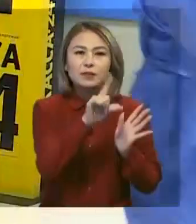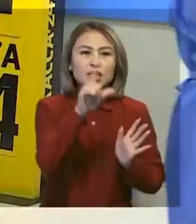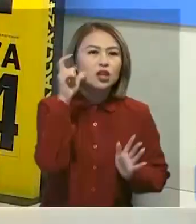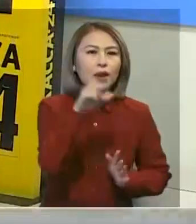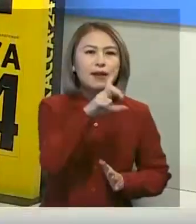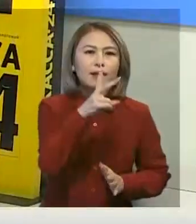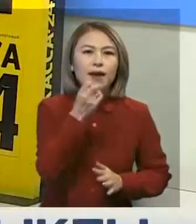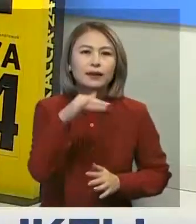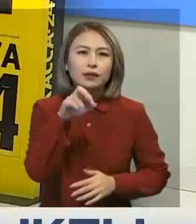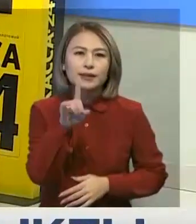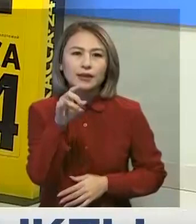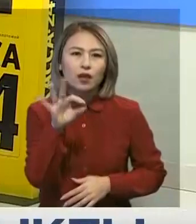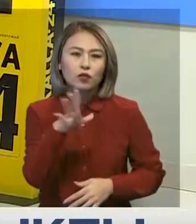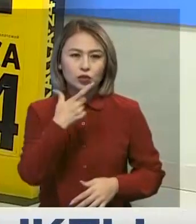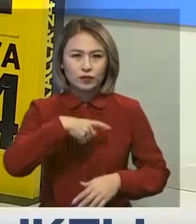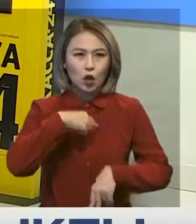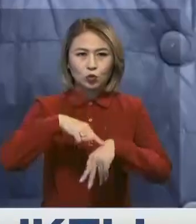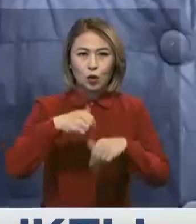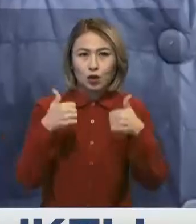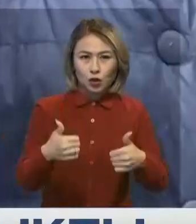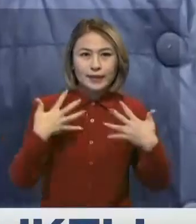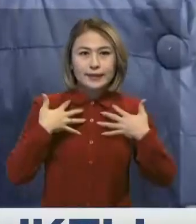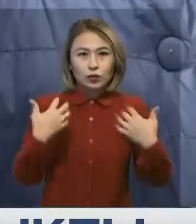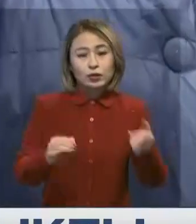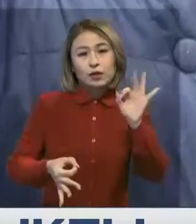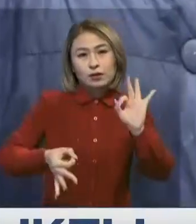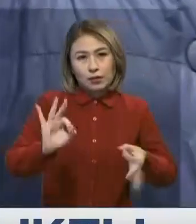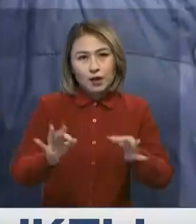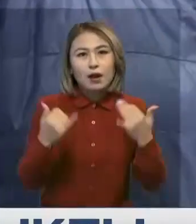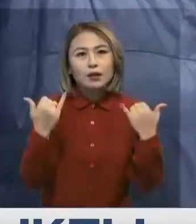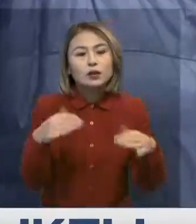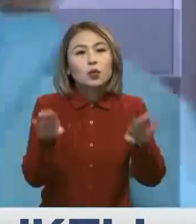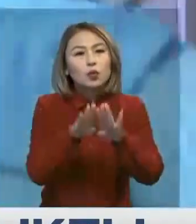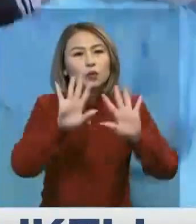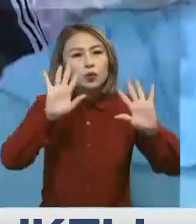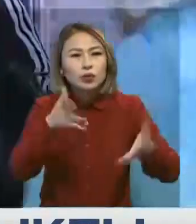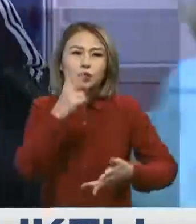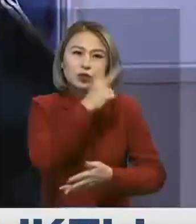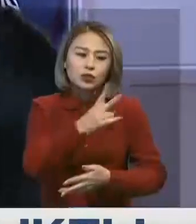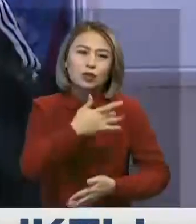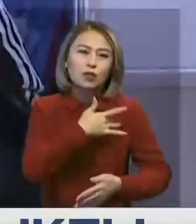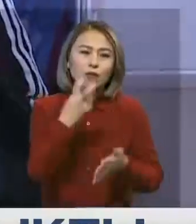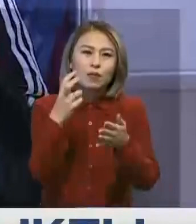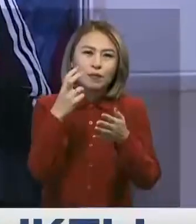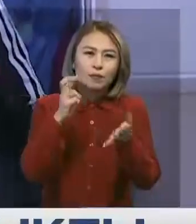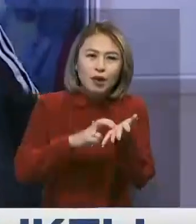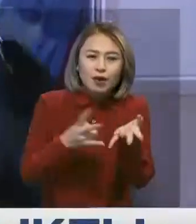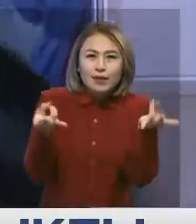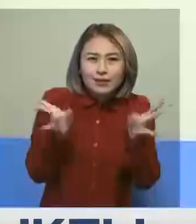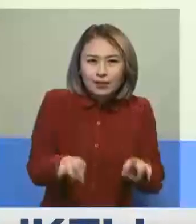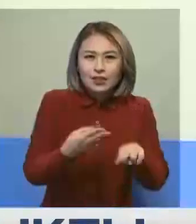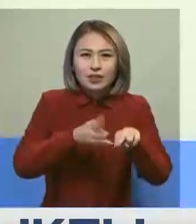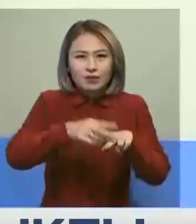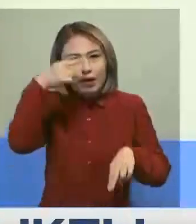жастағы Елайдар Зиналов өздерін жақсы сезінеді. Денсаулықтары қалыпқа келген. Алайда оқыс оқиғадан жүрексініп қалғандықтан